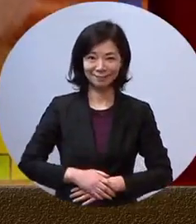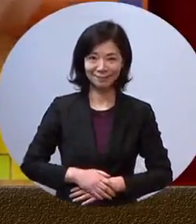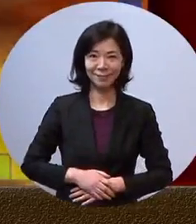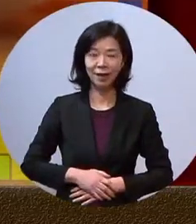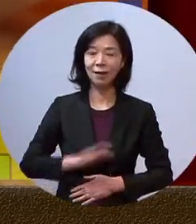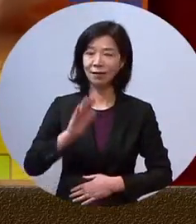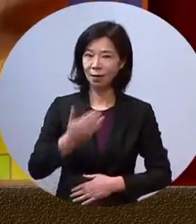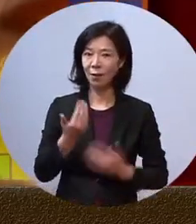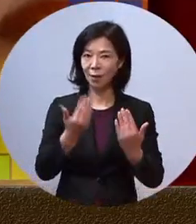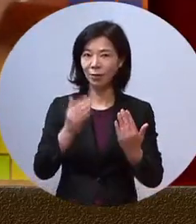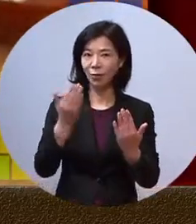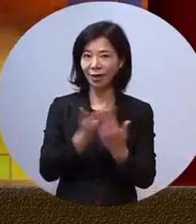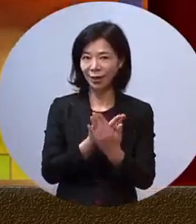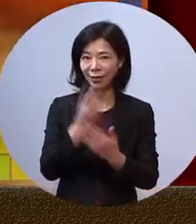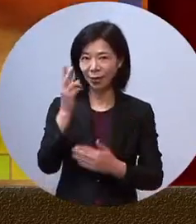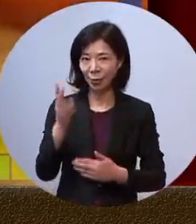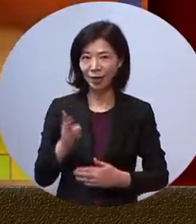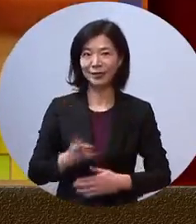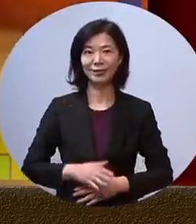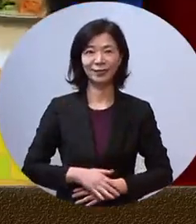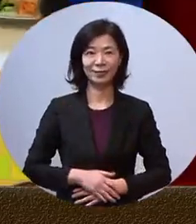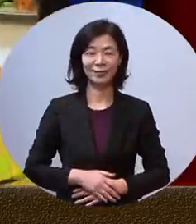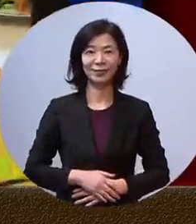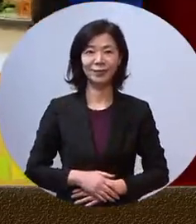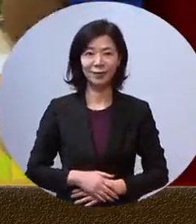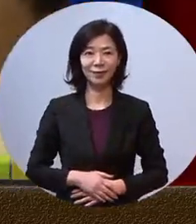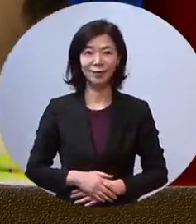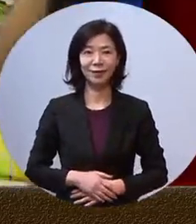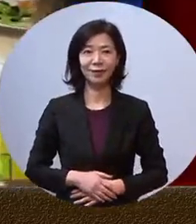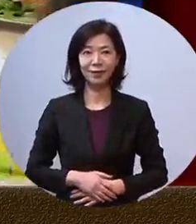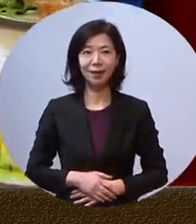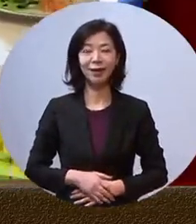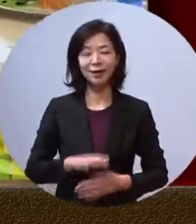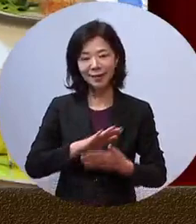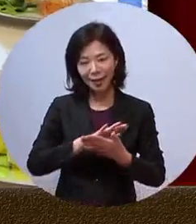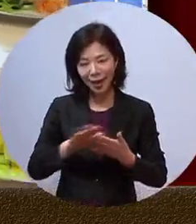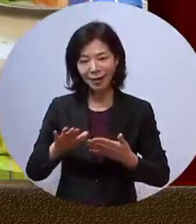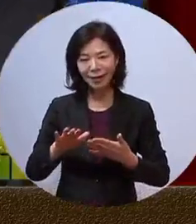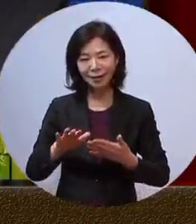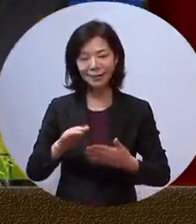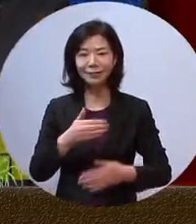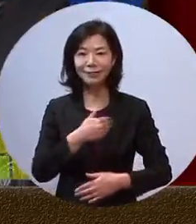いろいろと勉強になったようです。 とても綺麗にできました。